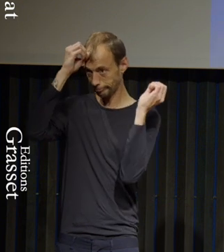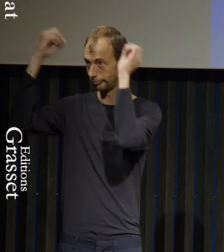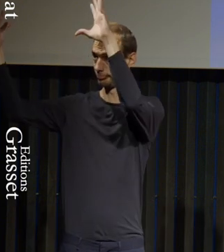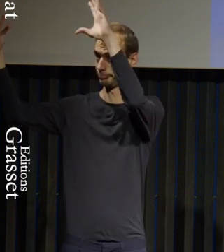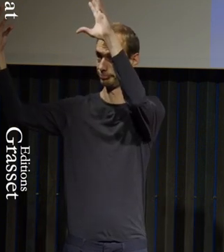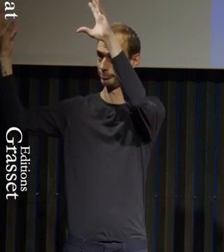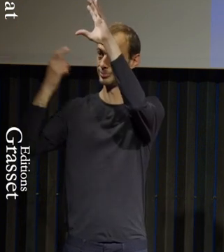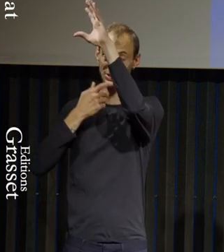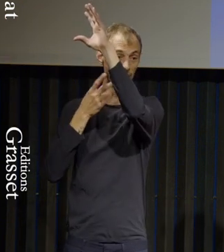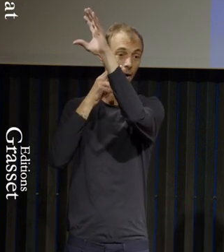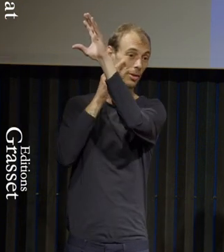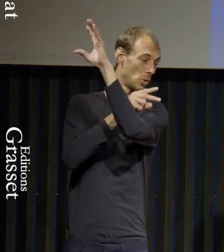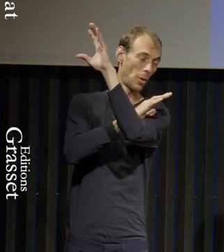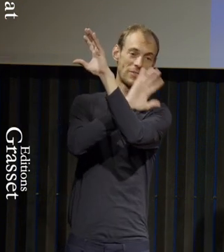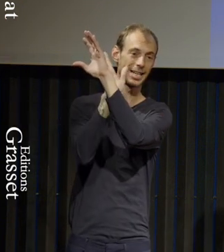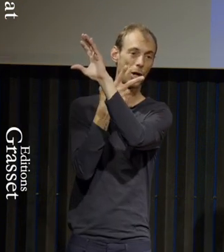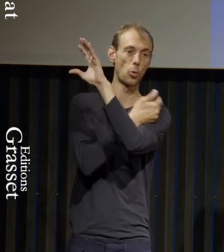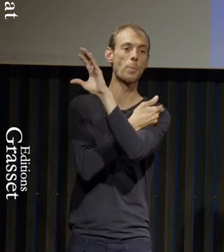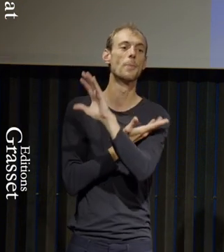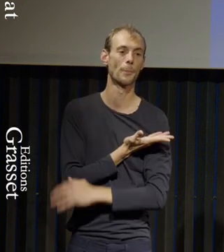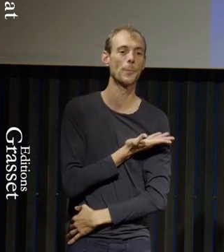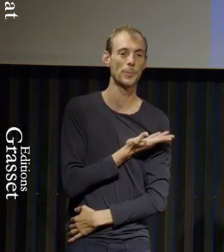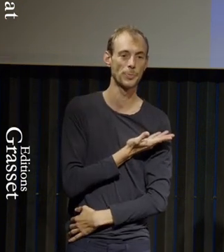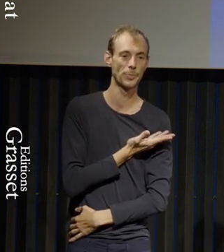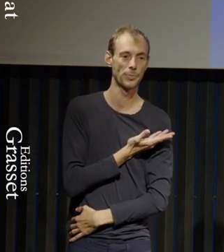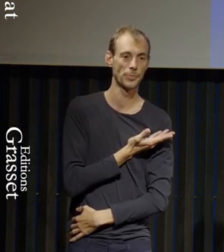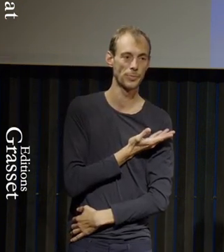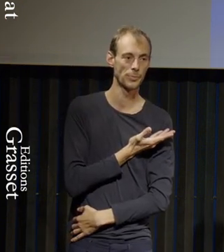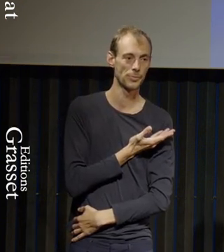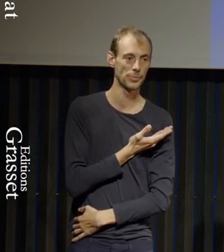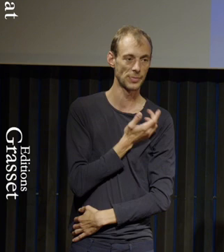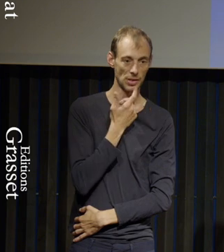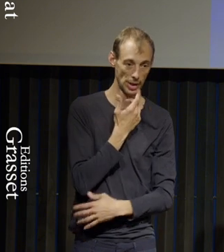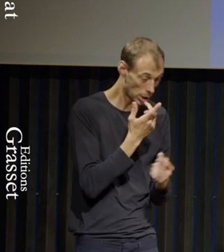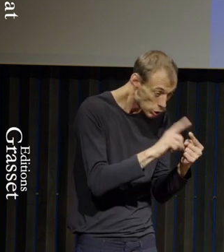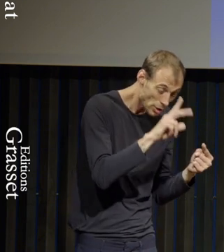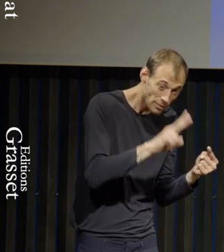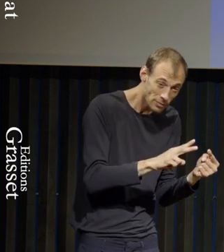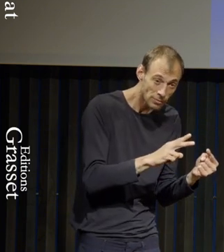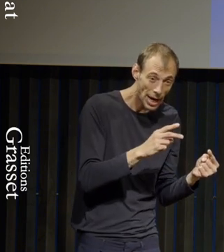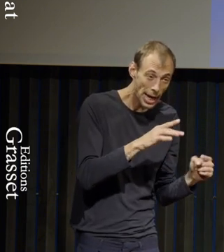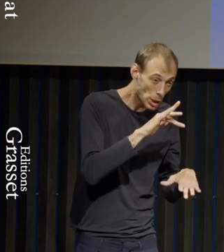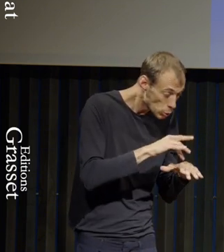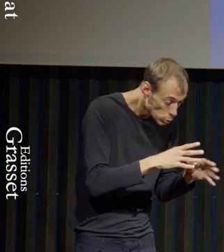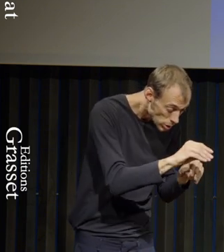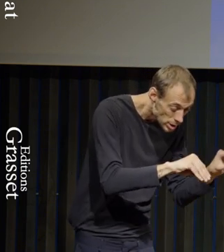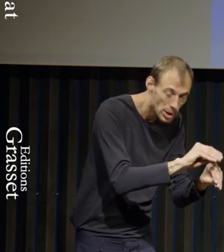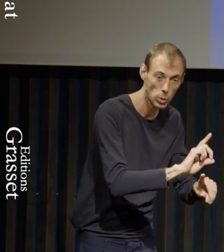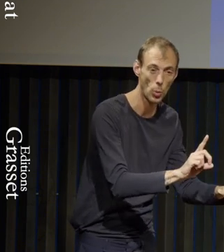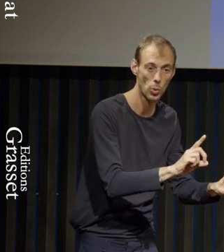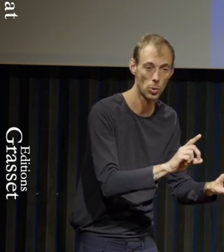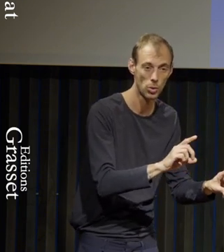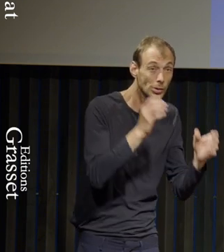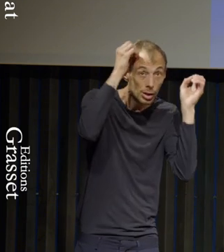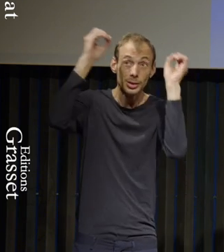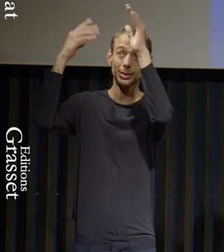vue, puisque ce que nous manipulons, ce sont des représentations des choses et non les choses. Eh bien, en quelque sorte, nous sommes orphelins du